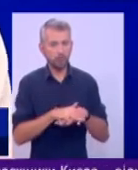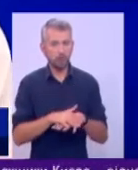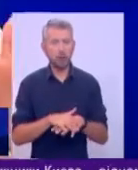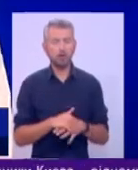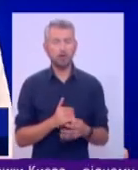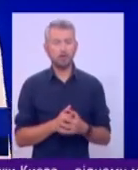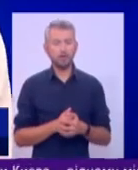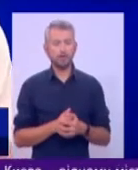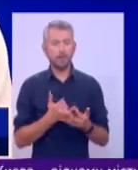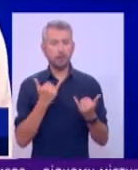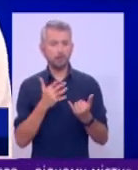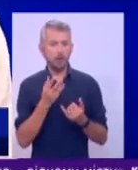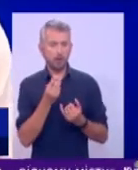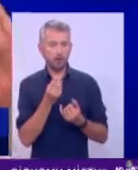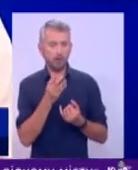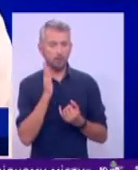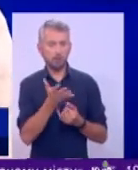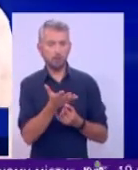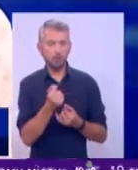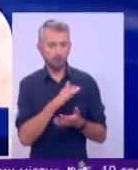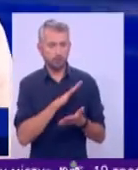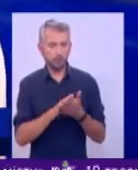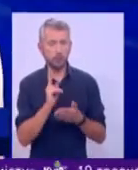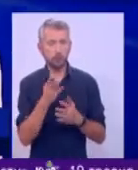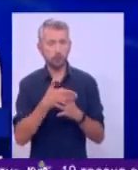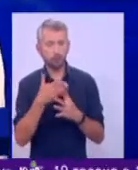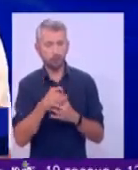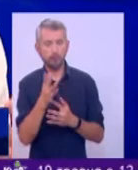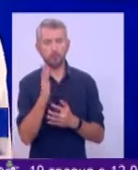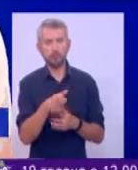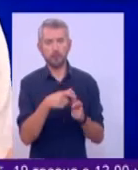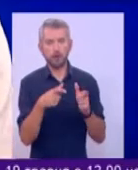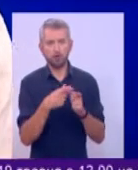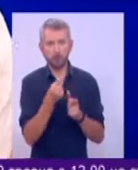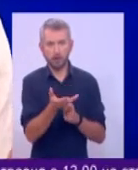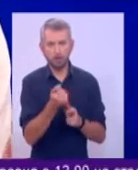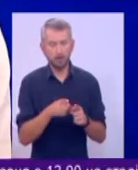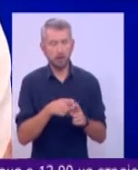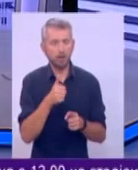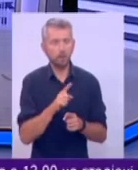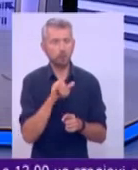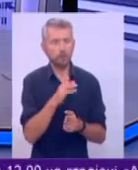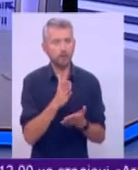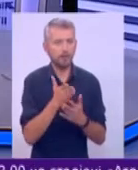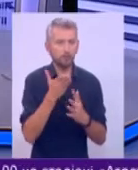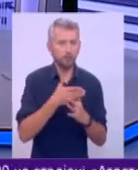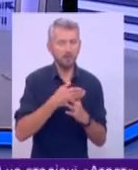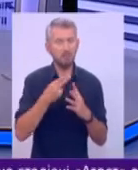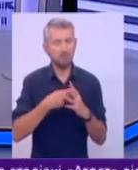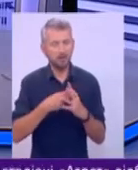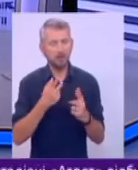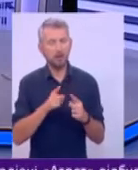монетизируются, да, уже все. Да, сейчас вы будете получать тех, кто субсидии на карточке эти деньги, поэтому это хорошо, что у вас есть субсидии и пильги в доме,